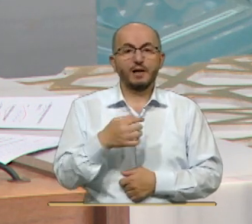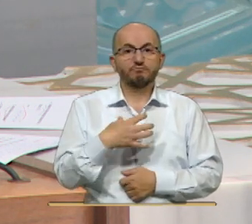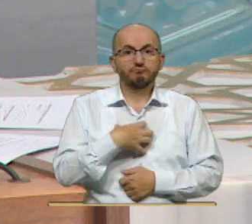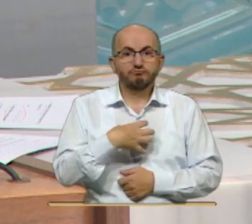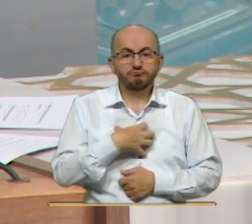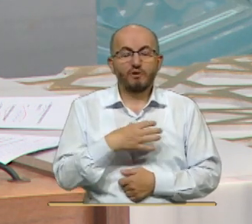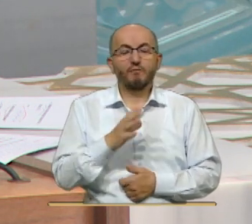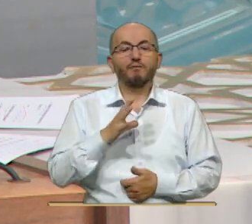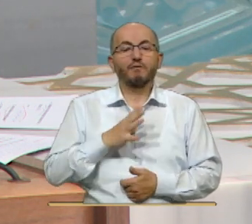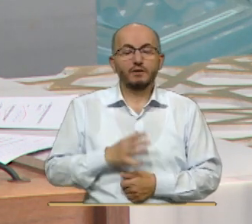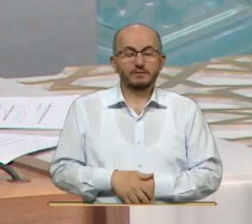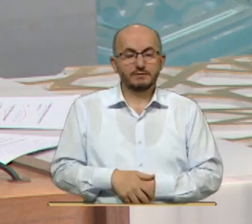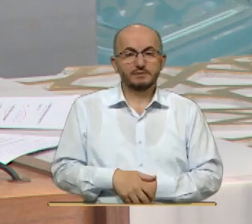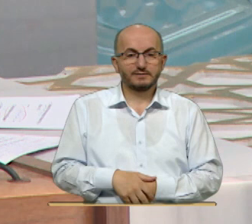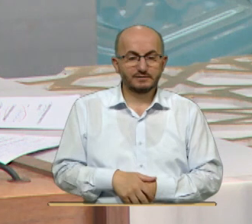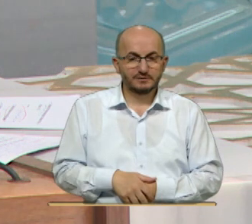enaniyet vardır.